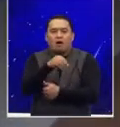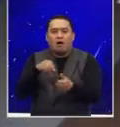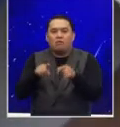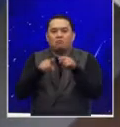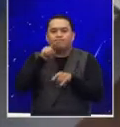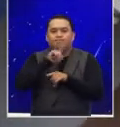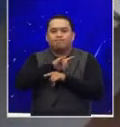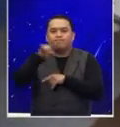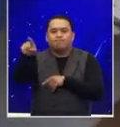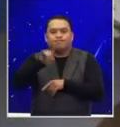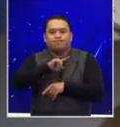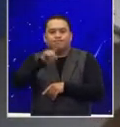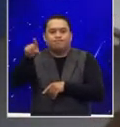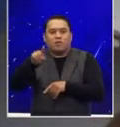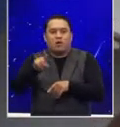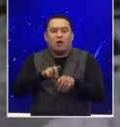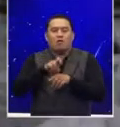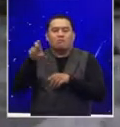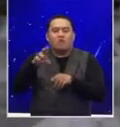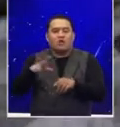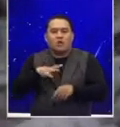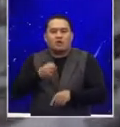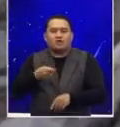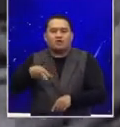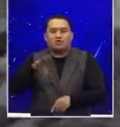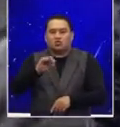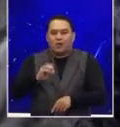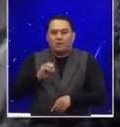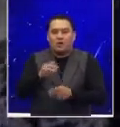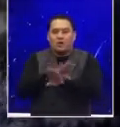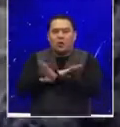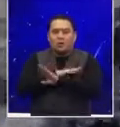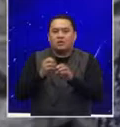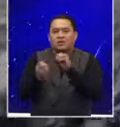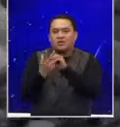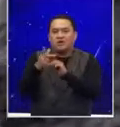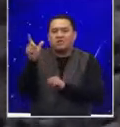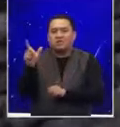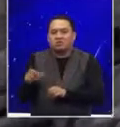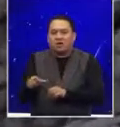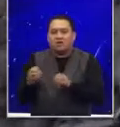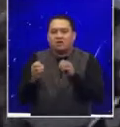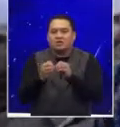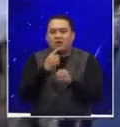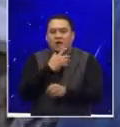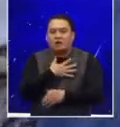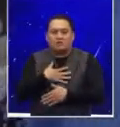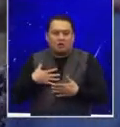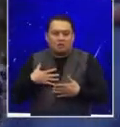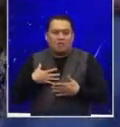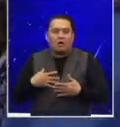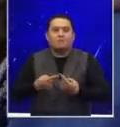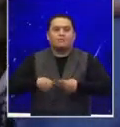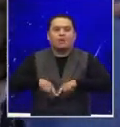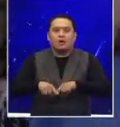ударе по 2-му по величине городу Азербайджана Гяндже, сообщая о гибели 13 мирных жителей и десятках раненых. В